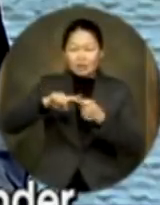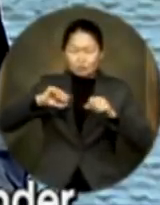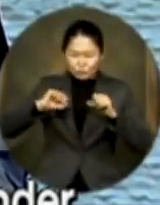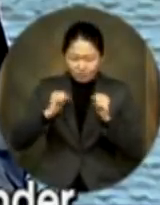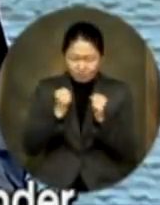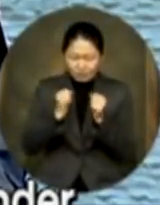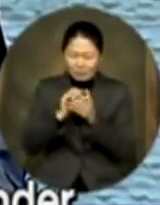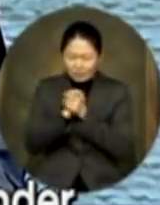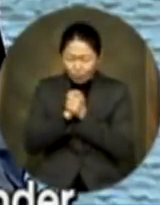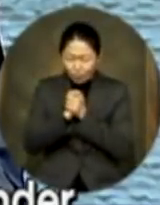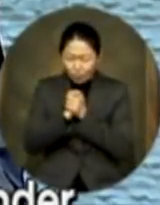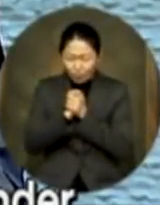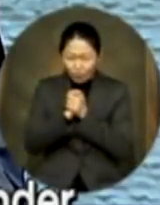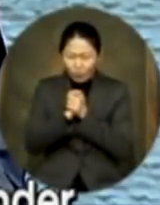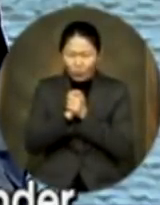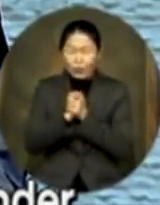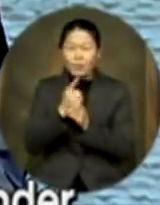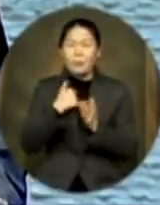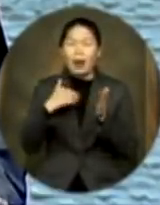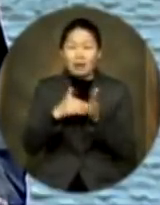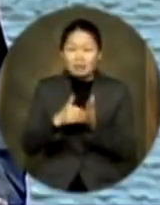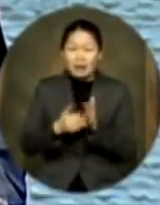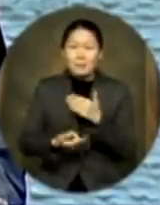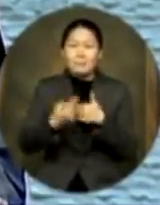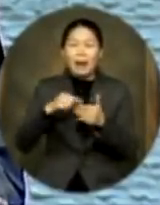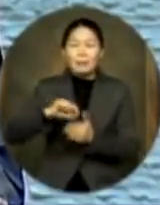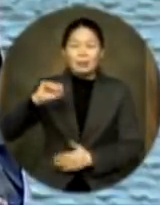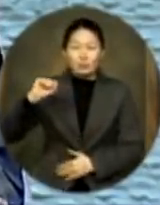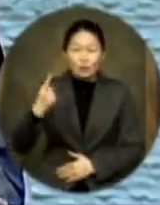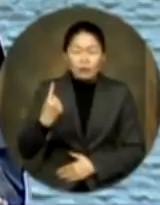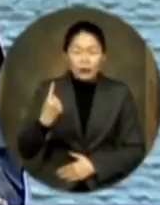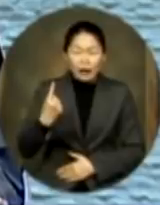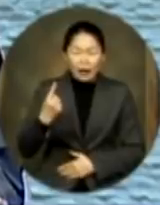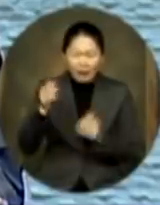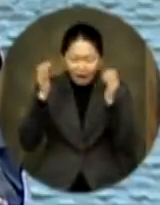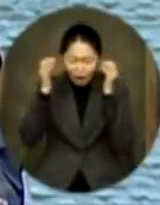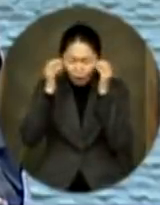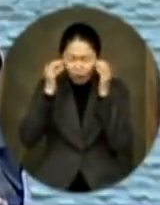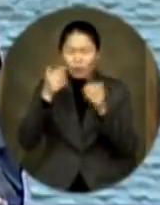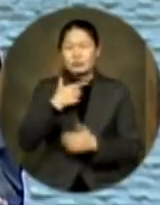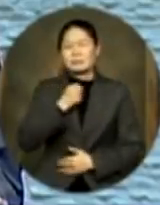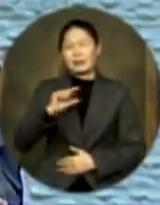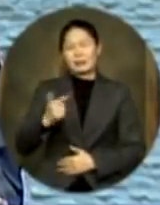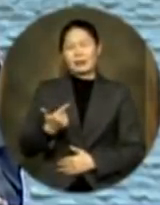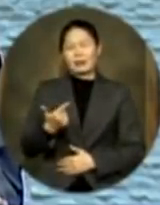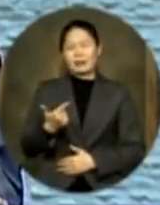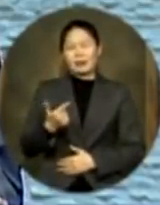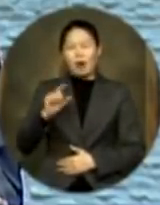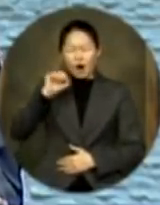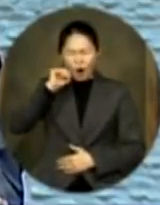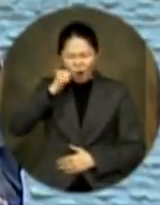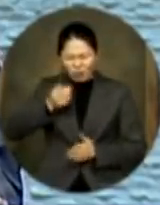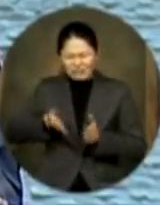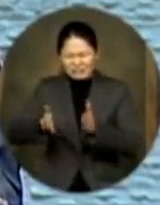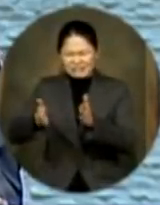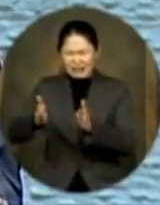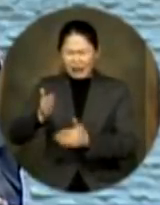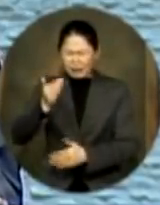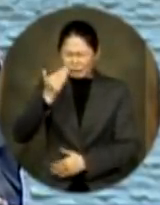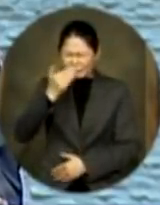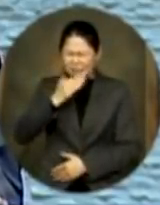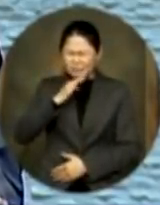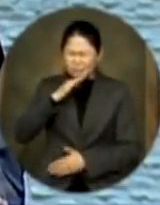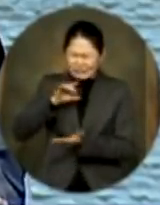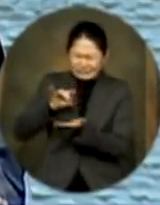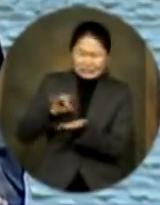기도를 하는데 마음의 동기가 고생하고 싶지 않다 어려운 길은 이제 지긋지긋하다